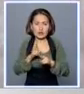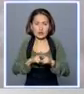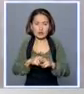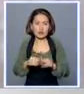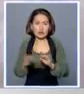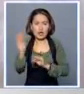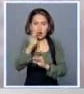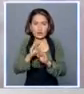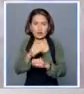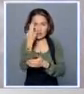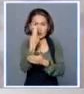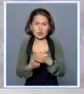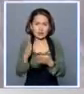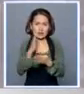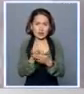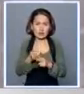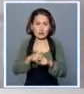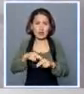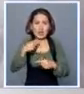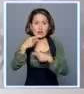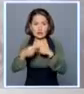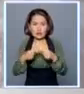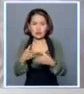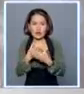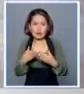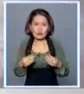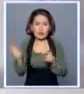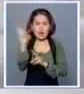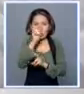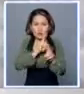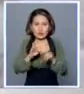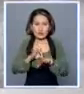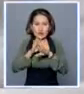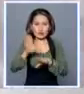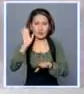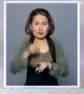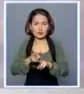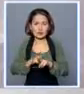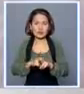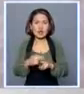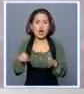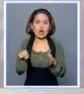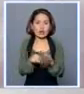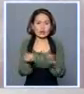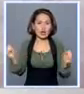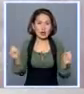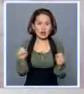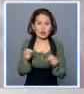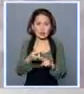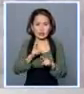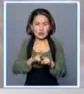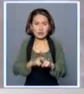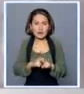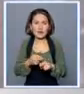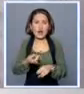жабдықтар сол күйінде қалды. Енді оларды тек келесі көктемде ғана жағаға шығару мүмкіндігі бар. Егер қысқы мұздықтың құрсауынан аман